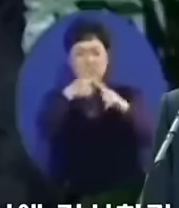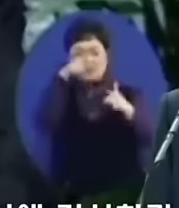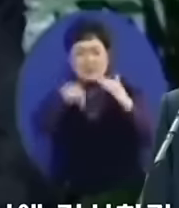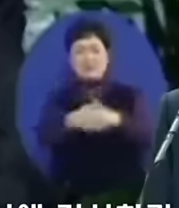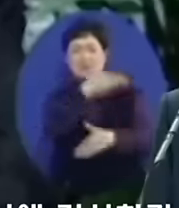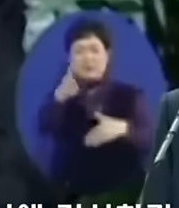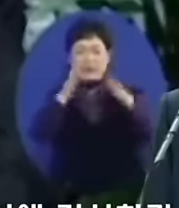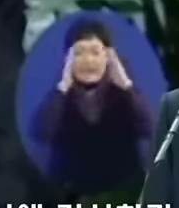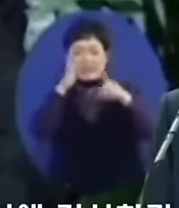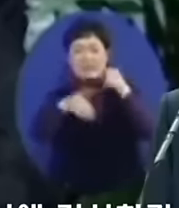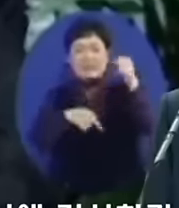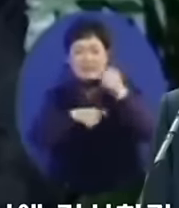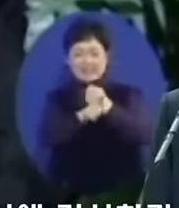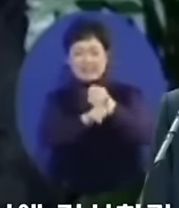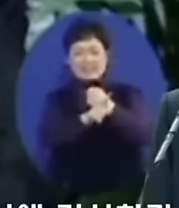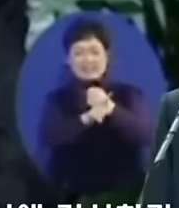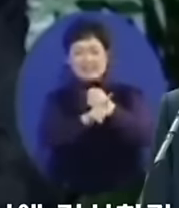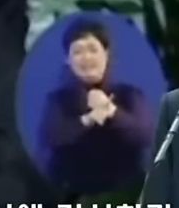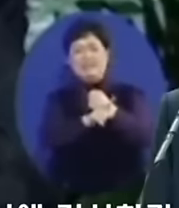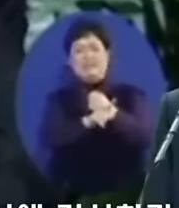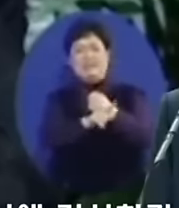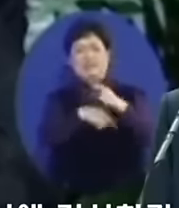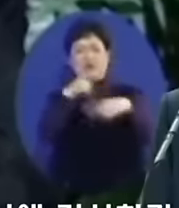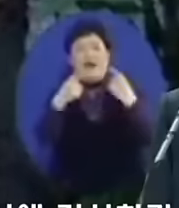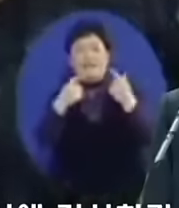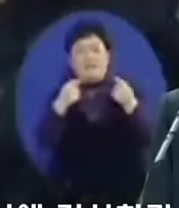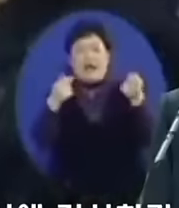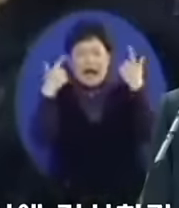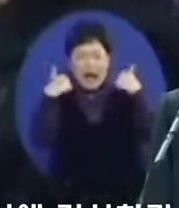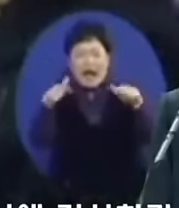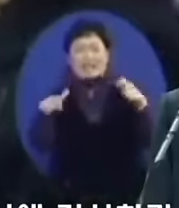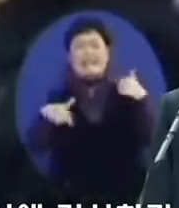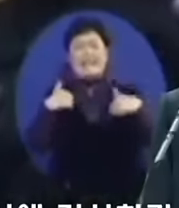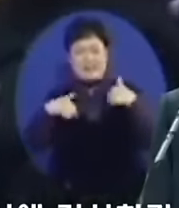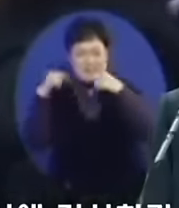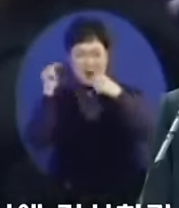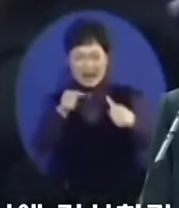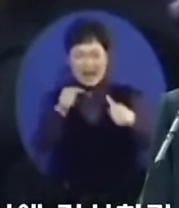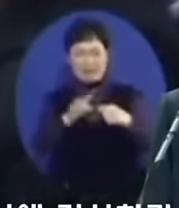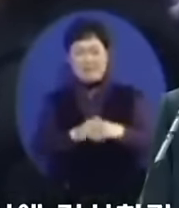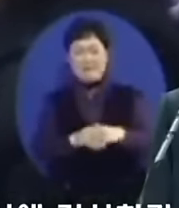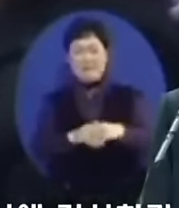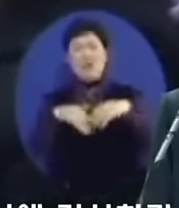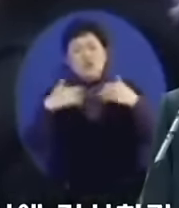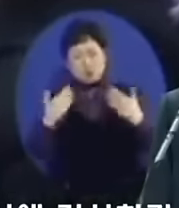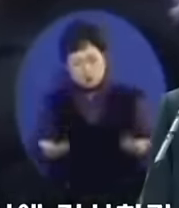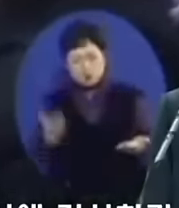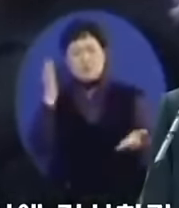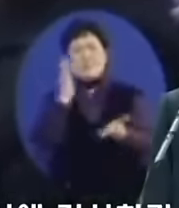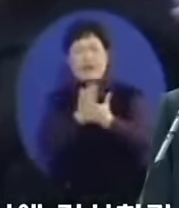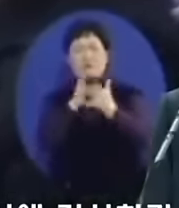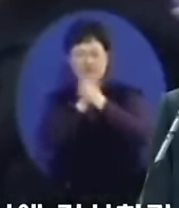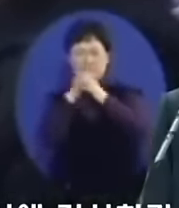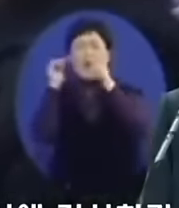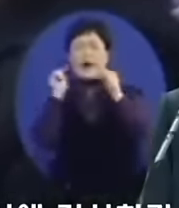여러분을 향하신 하나님의 뜻이 바로 따라 말씀하십시오. 항상 기뻐하라. 쉬지 말고 기도하라.